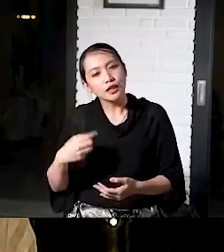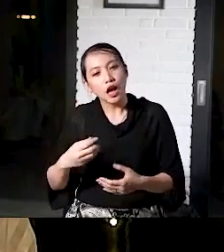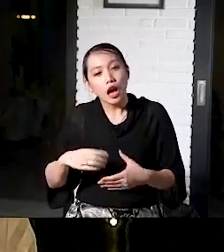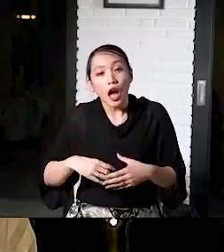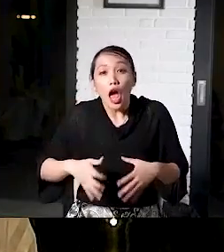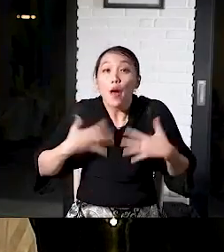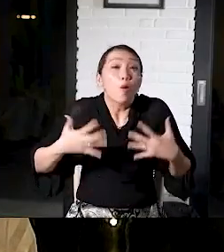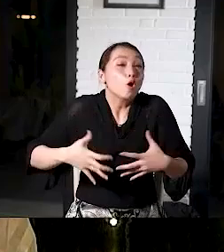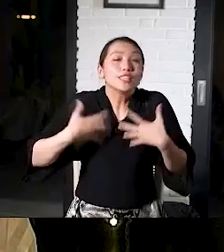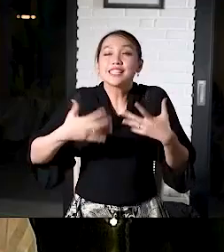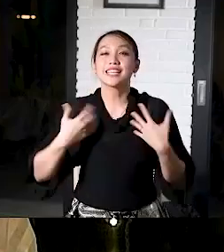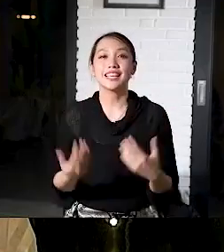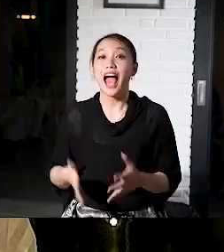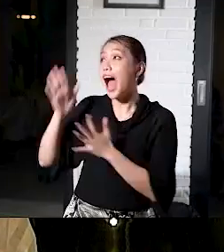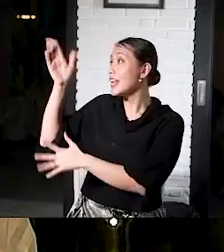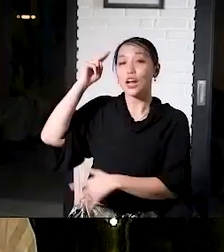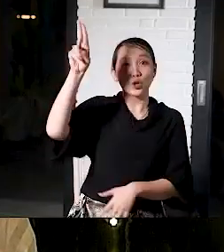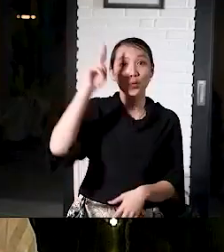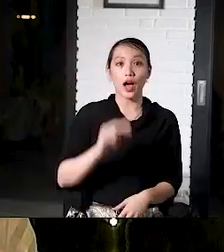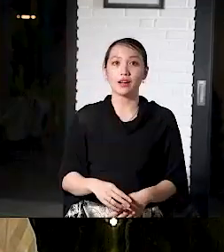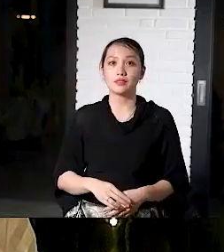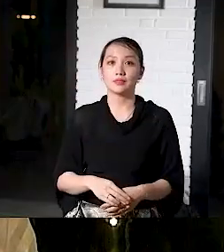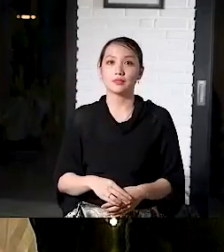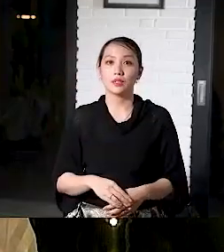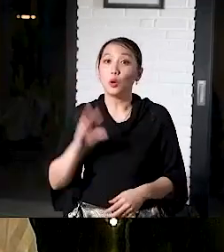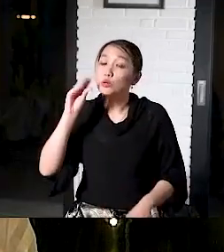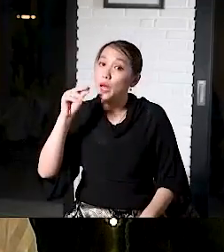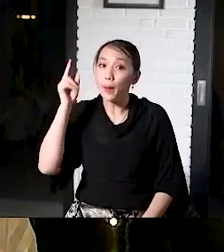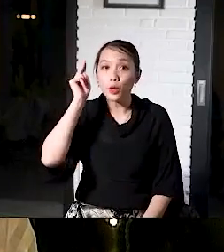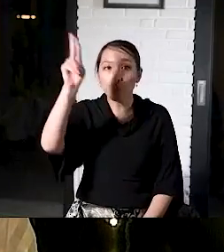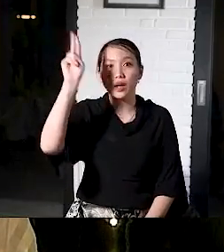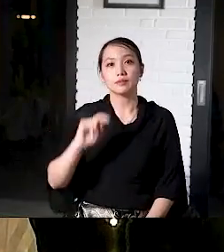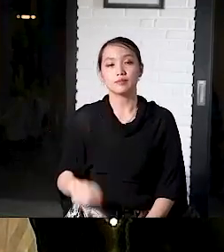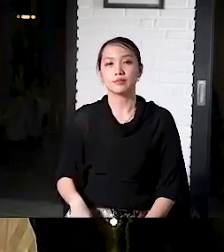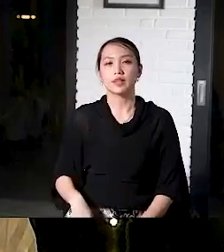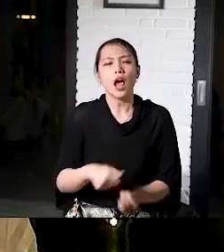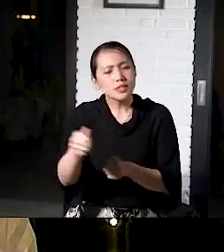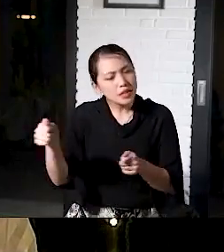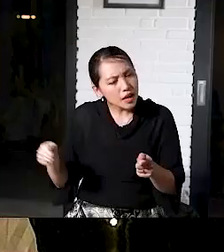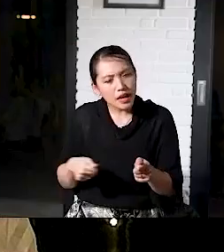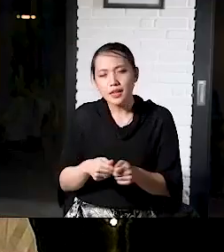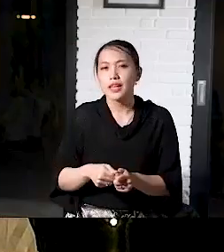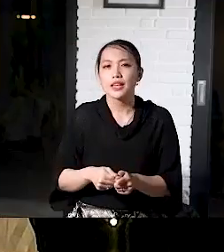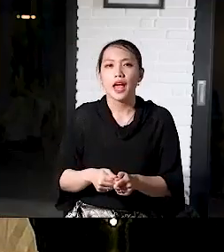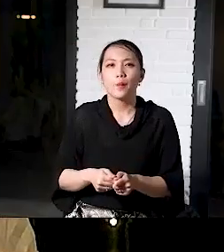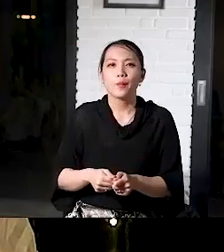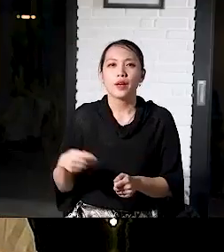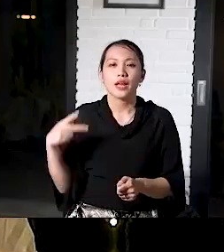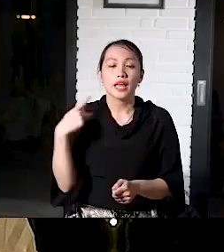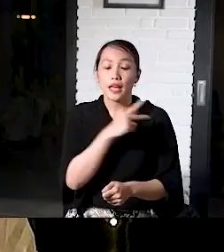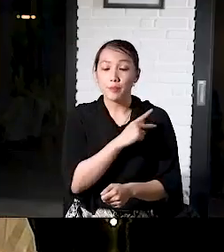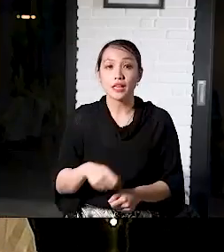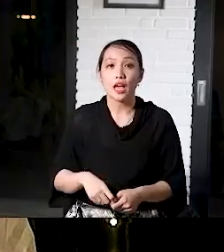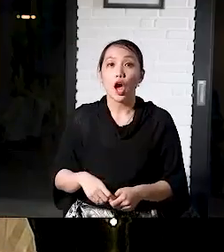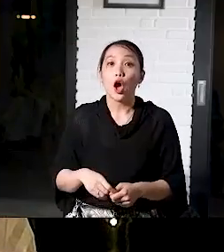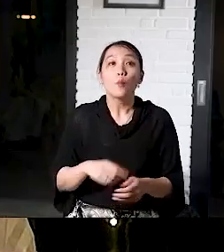hadirat Tuhan, teringat pesan Tuhan. Biarlah setiap kali engkau memuji Tuhan, engkau kembali tertransport ke dalam hadirat Tuhan.